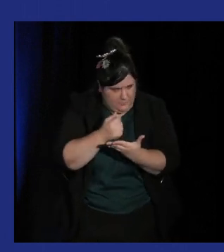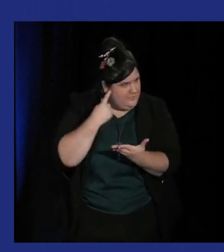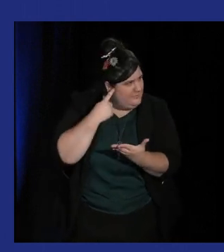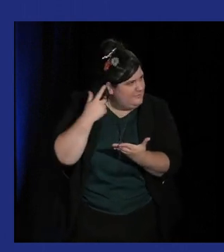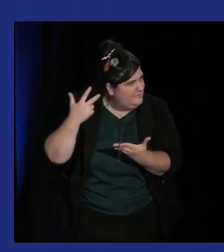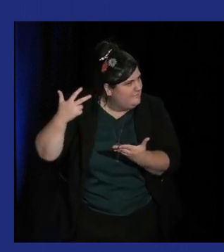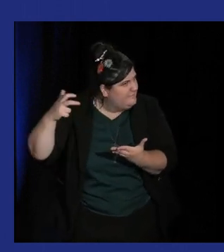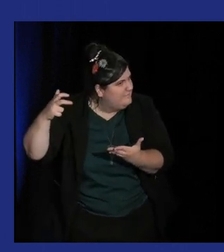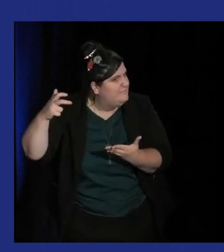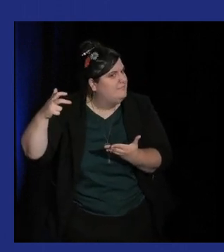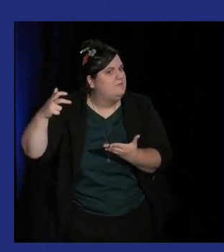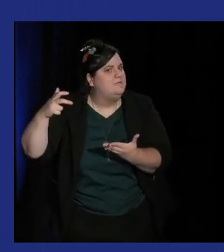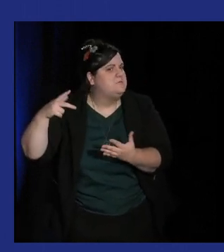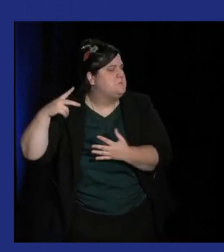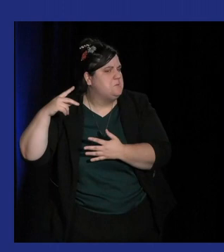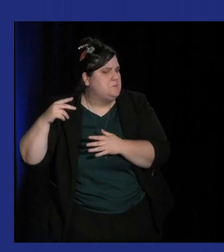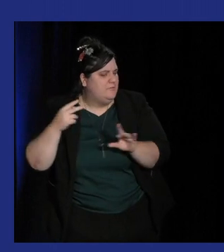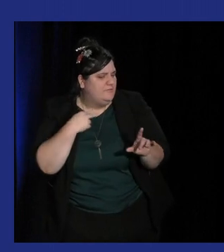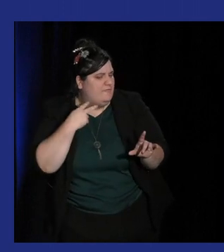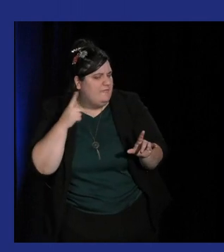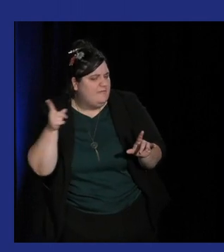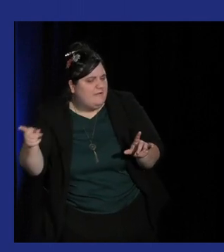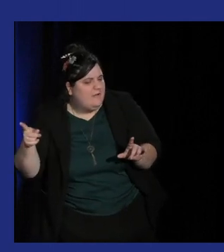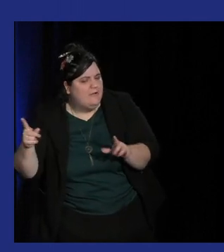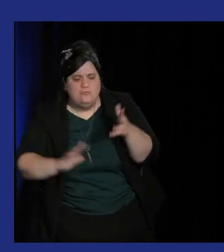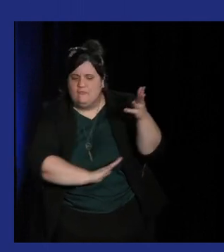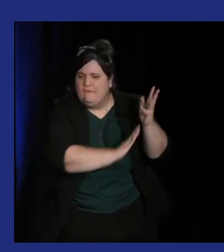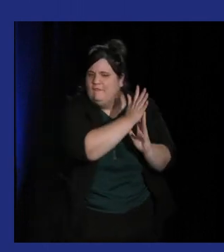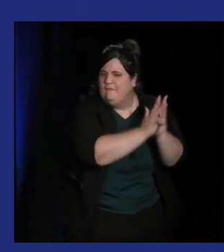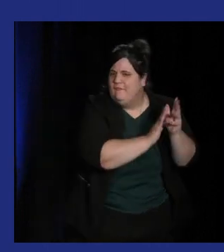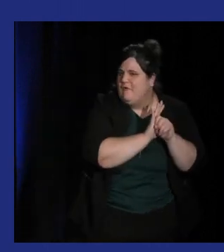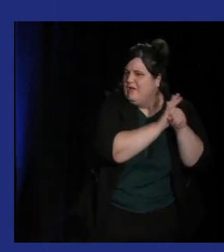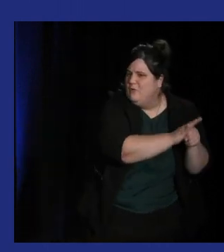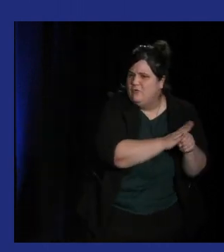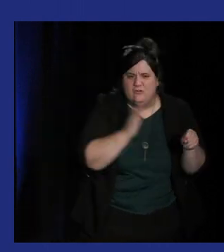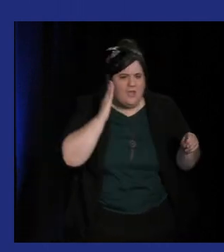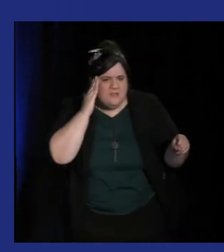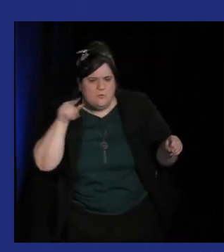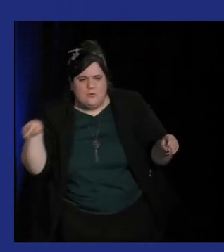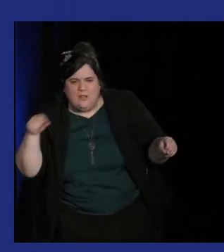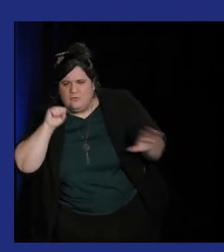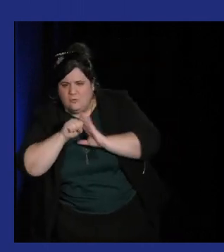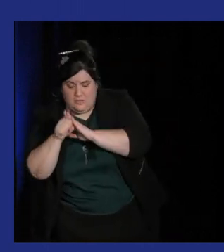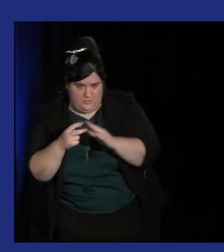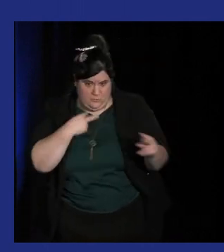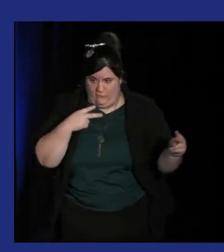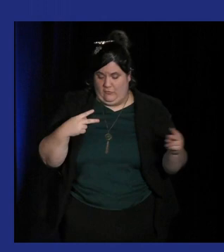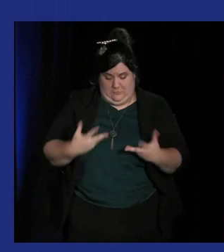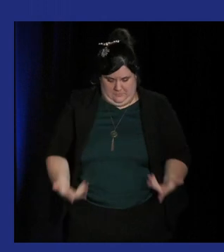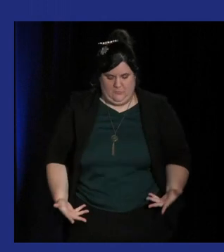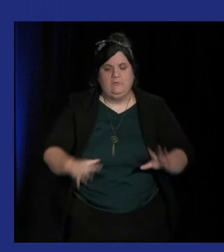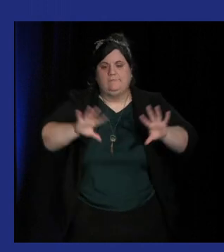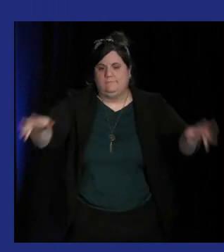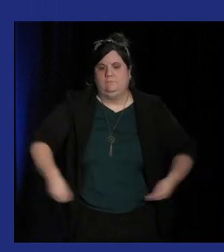entendre des des ennemis qui sont sur votre droite vous avez un feu de camp sur votre gauche vous avez des en fait un moteur donc avec plein de d'algorithmes mathématiques qui